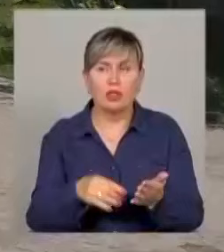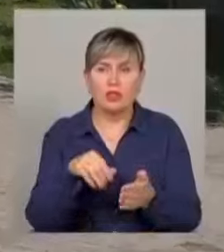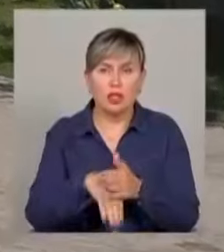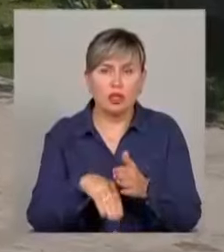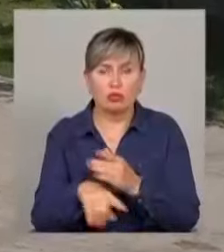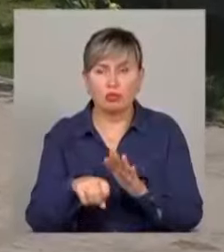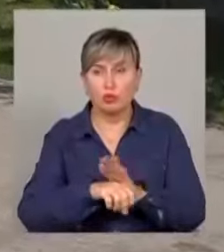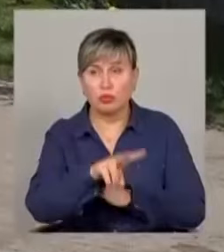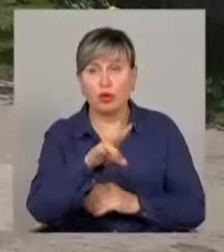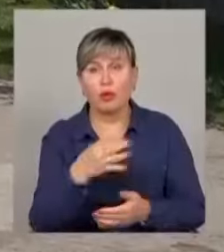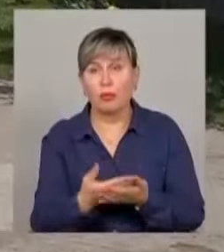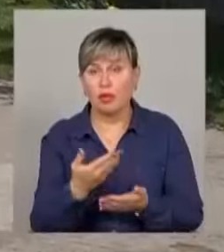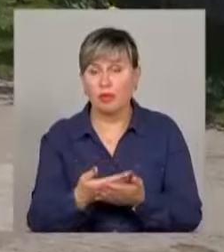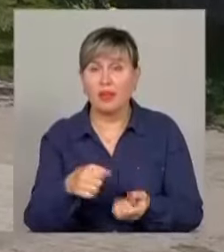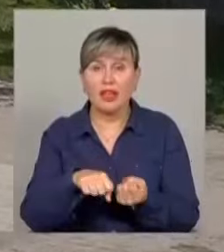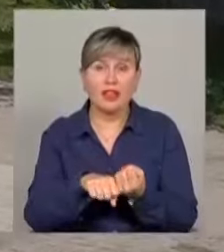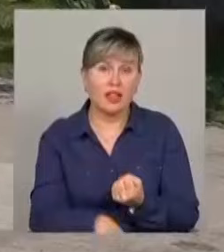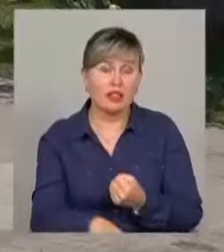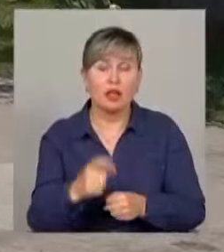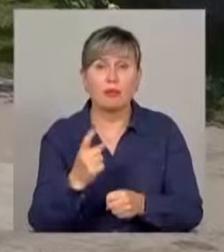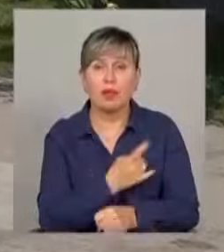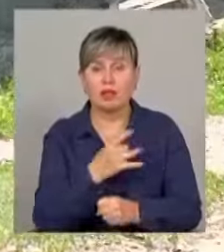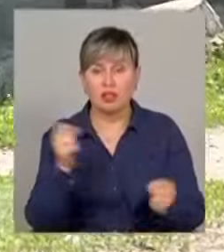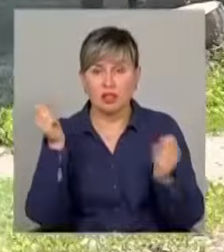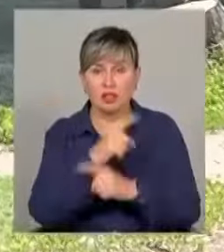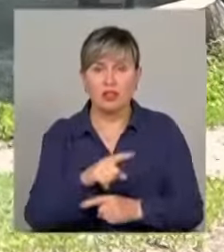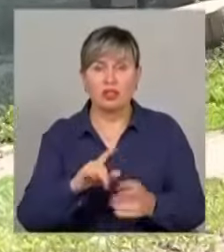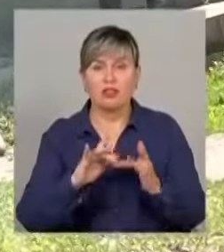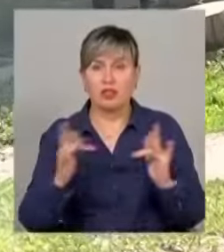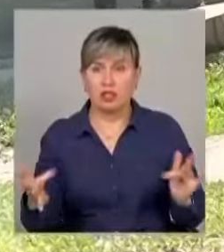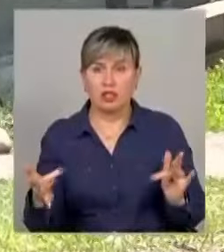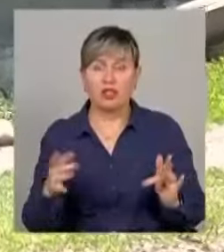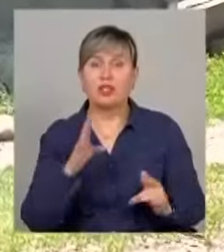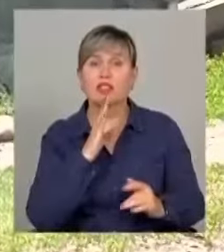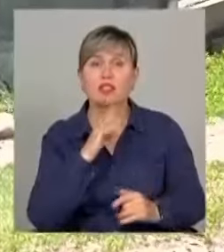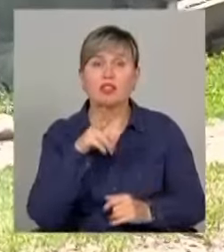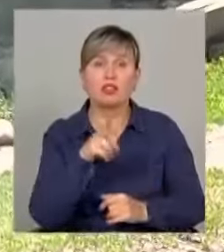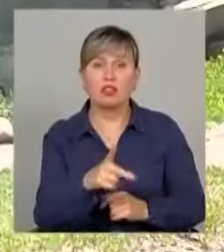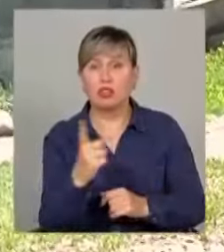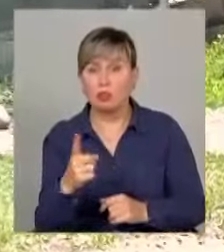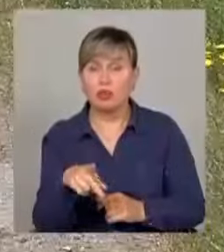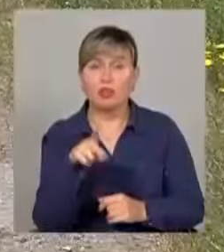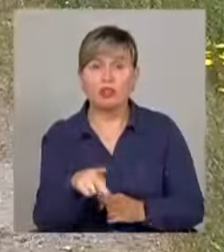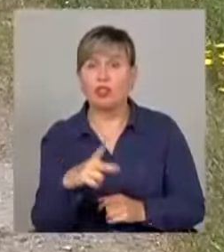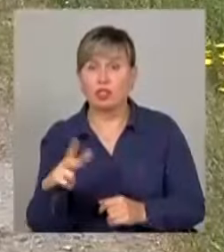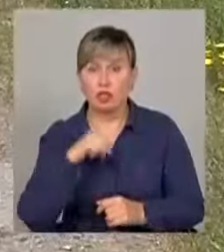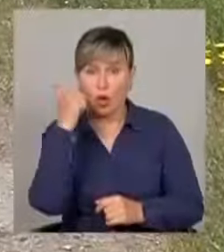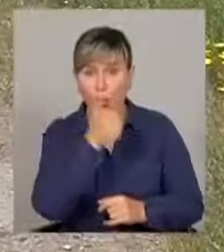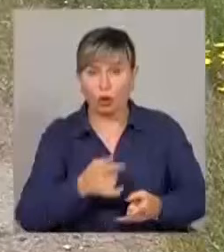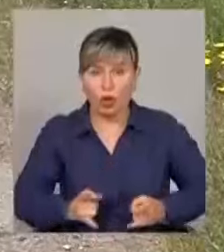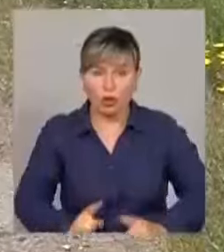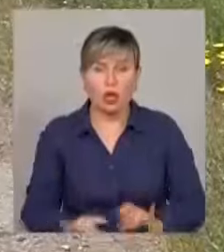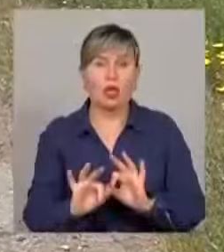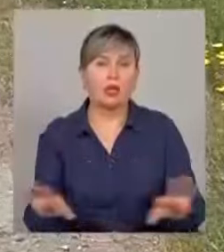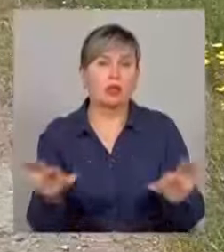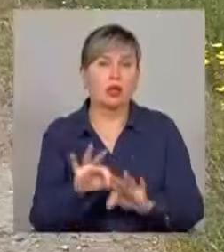сбежать. О предполагаемом изнасиловании впервые стало известно в социальных сетях. Девочки 2001 и 2003 годов рождения